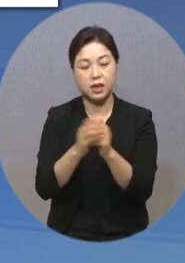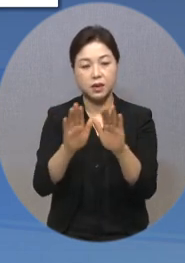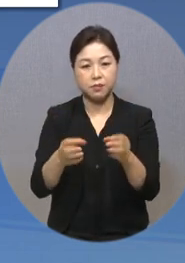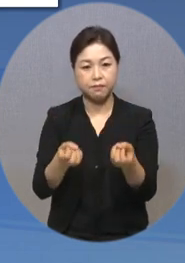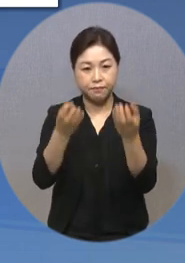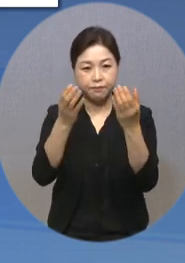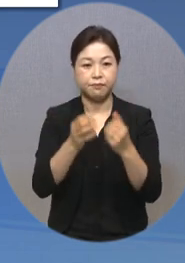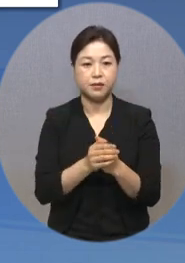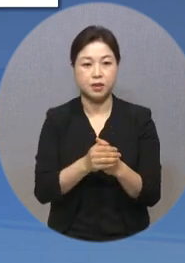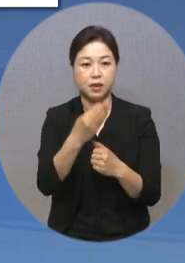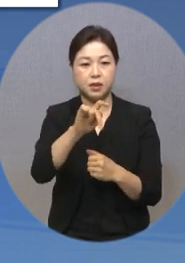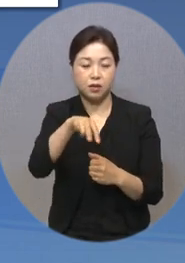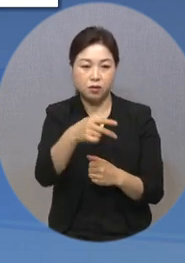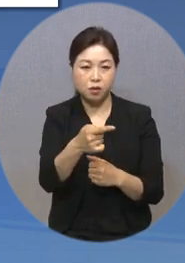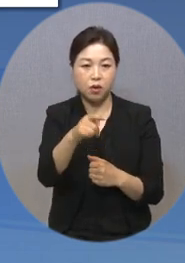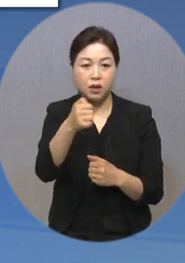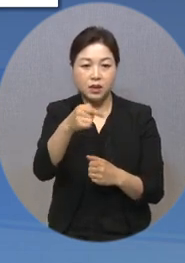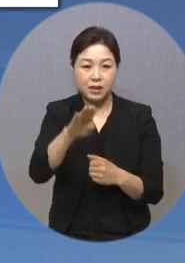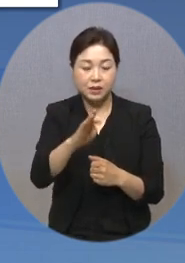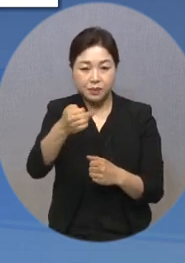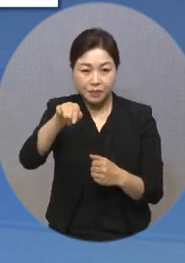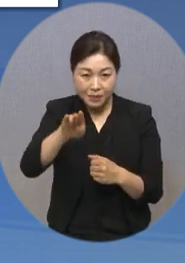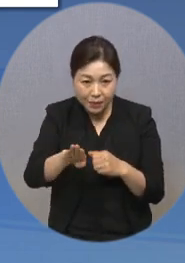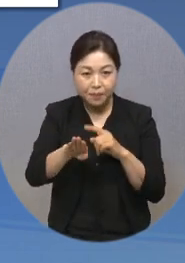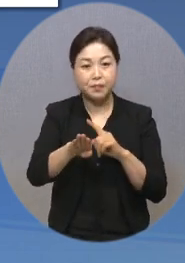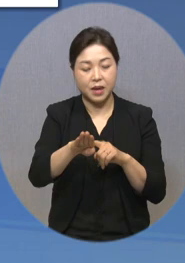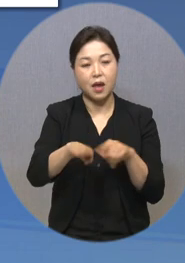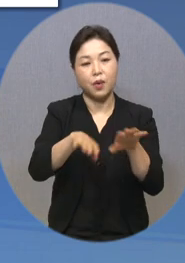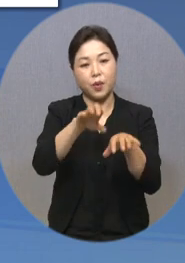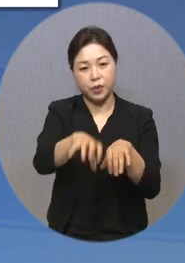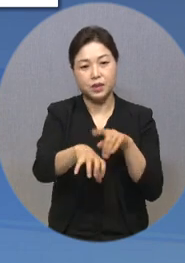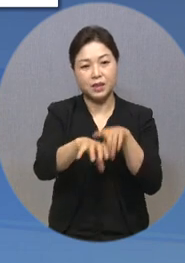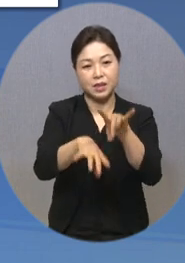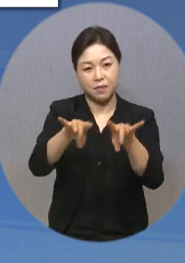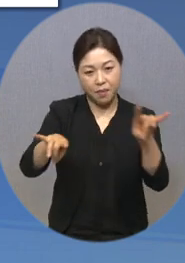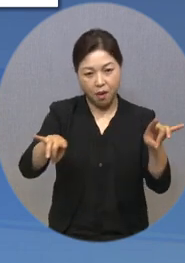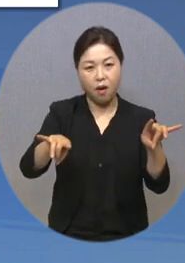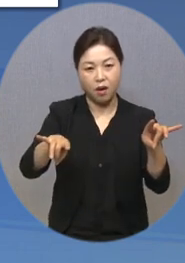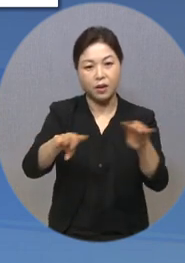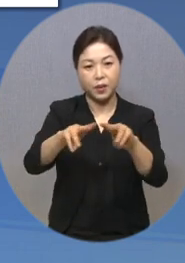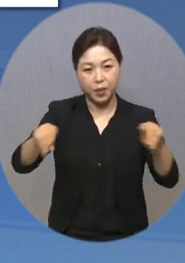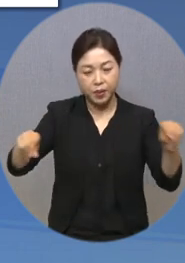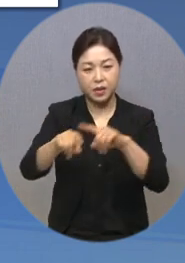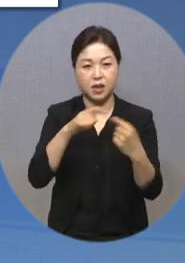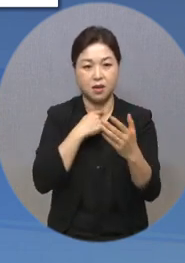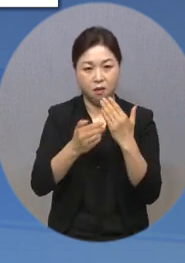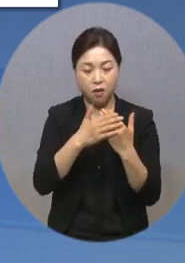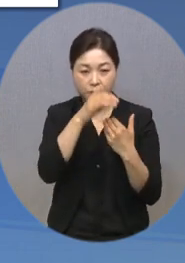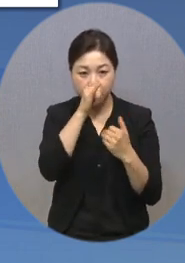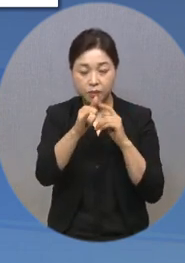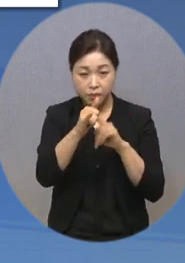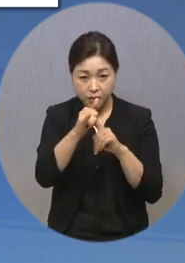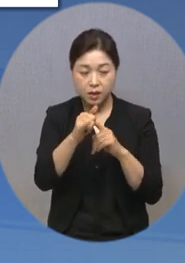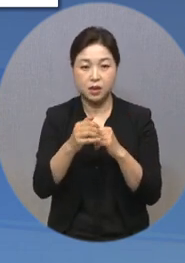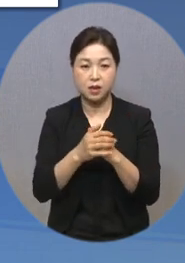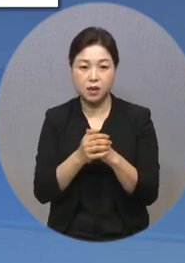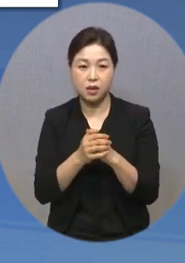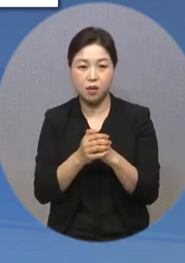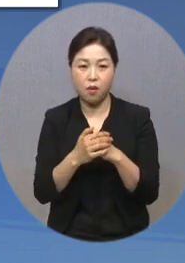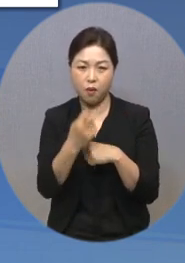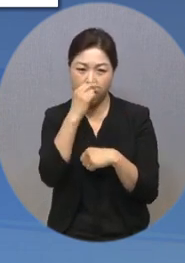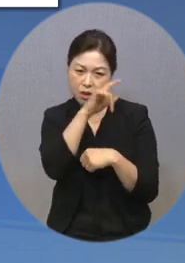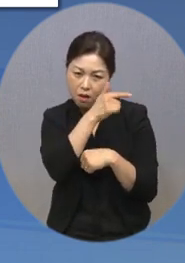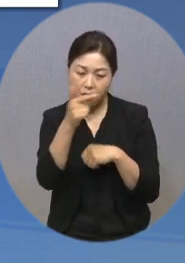대표적 탄소 흡 이번엔 갯벌의 생태를 체험하고 환경보호를 위해 갯벌 정화 활동을 권장하고 자기